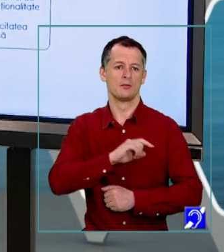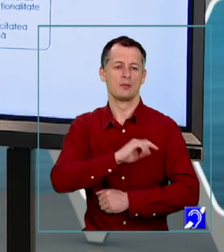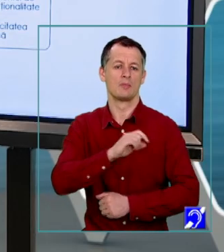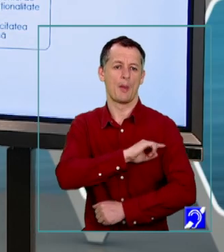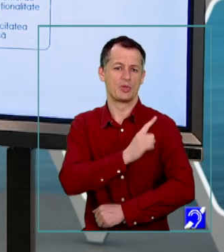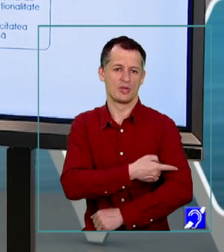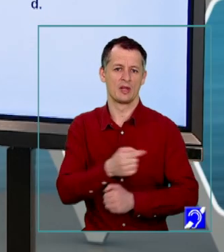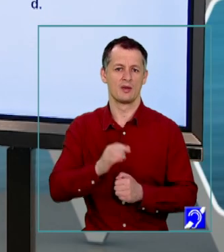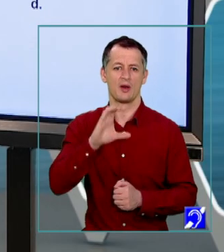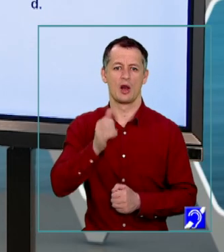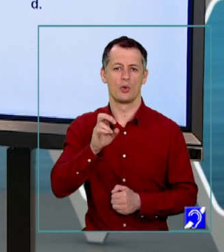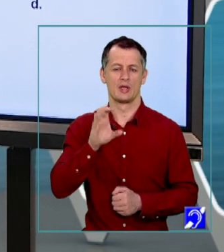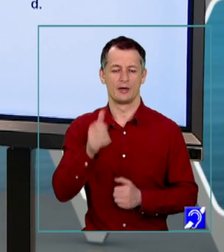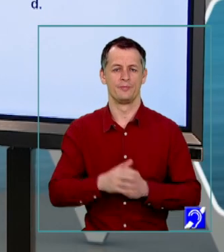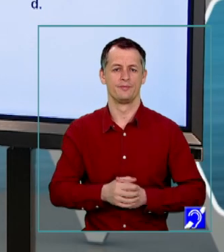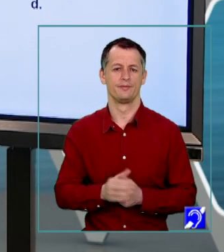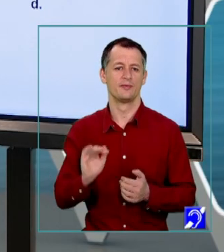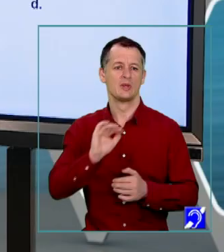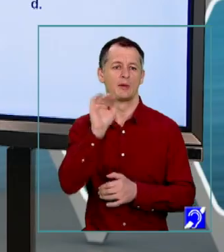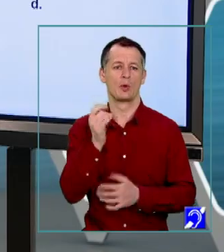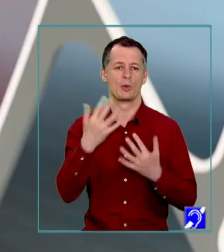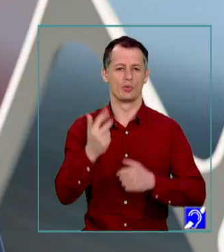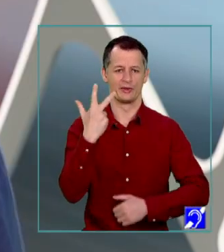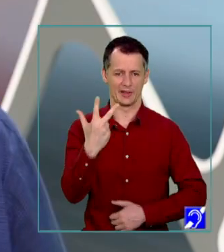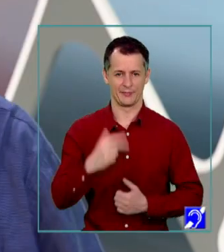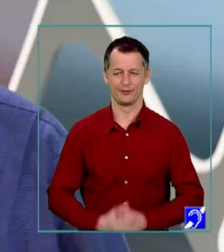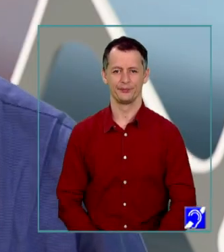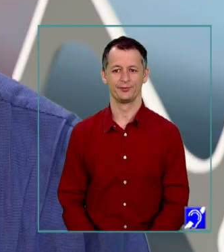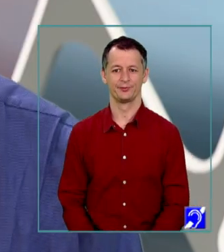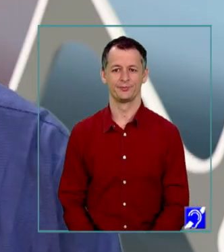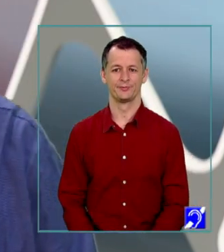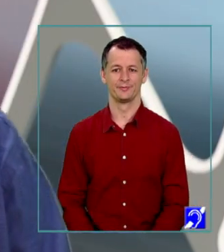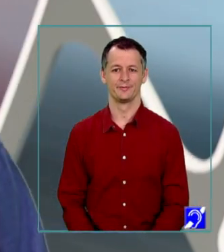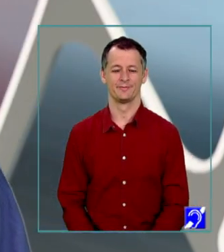la întrebarea numărul 3. Deja